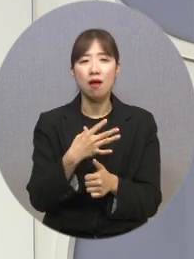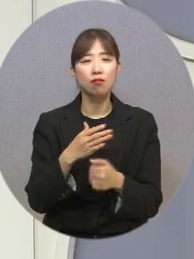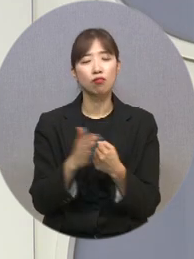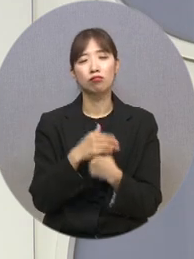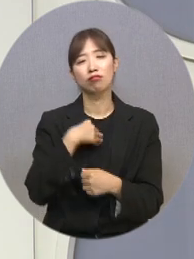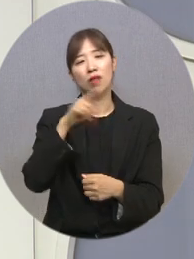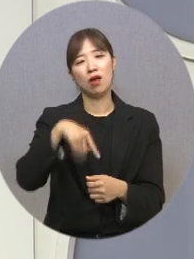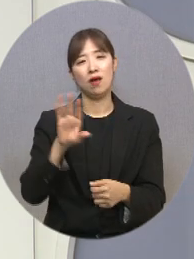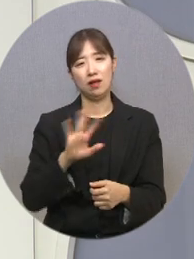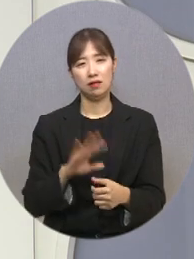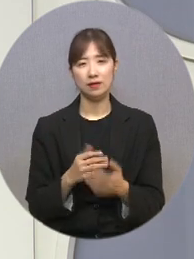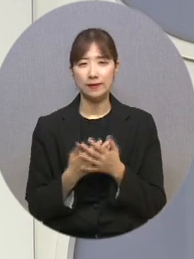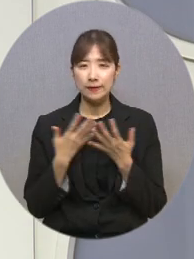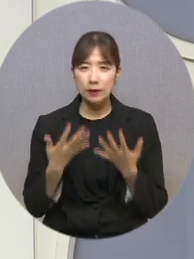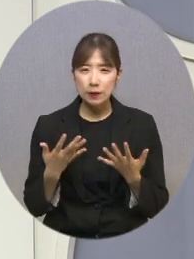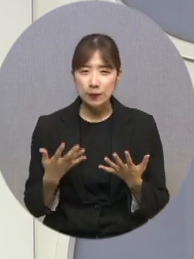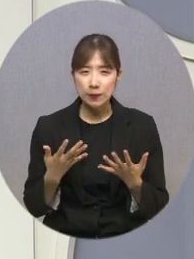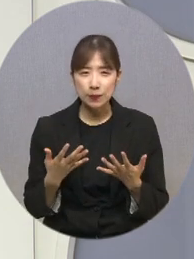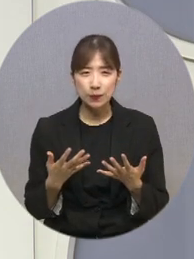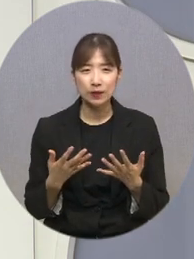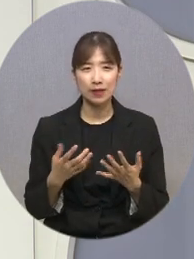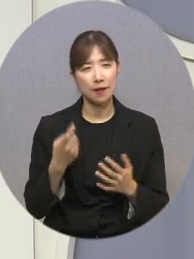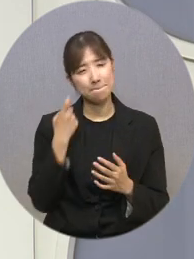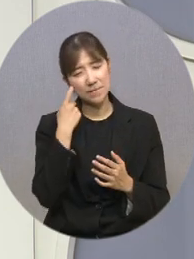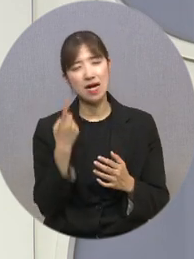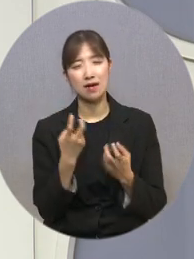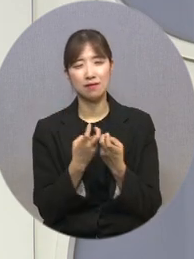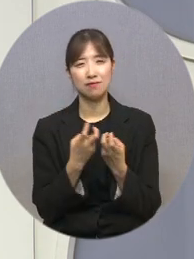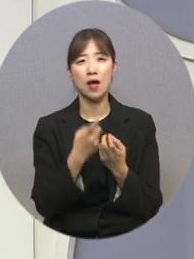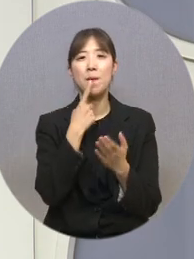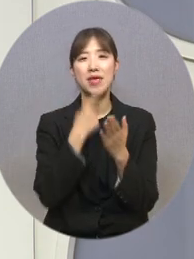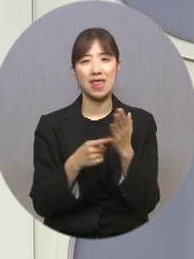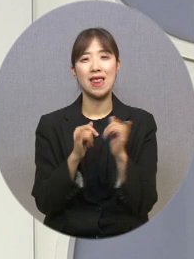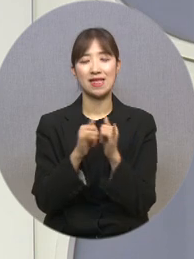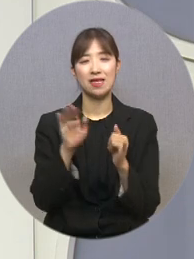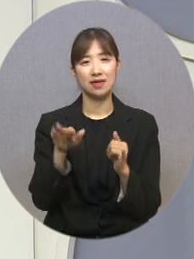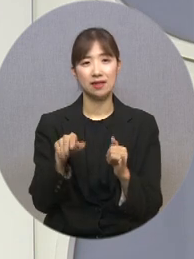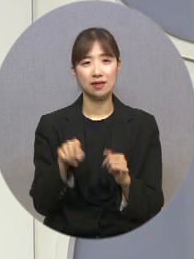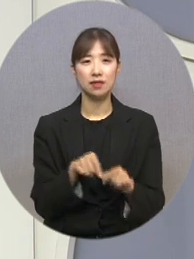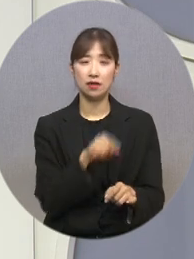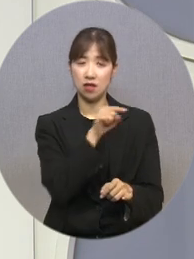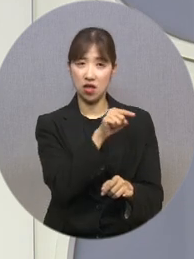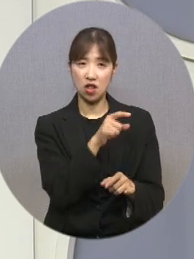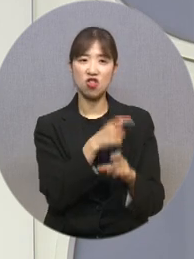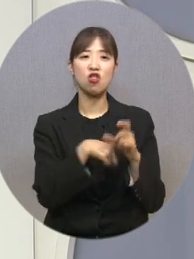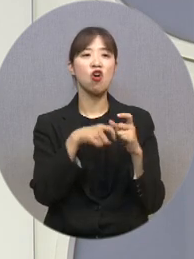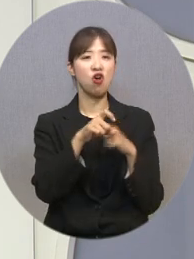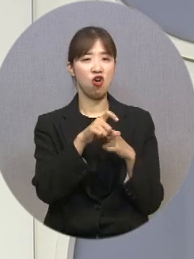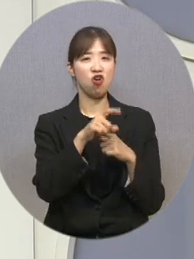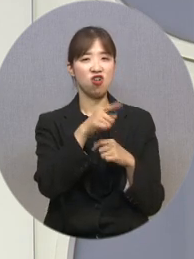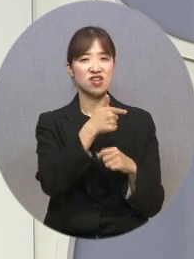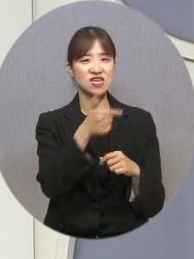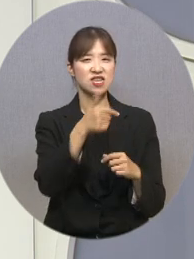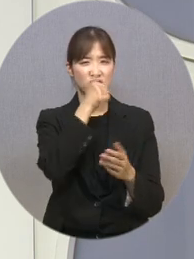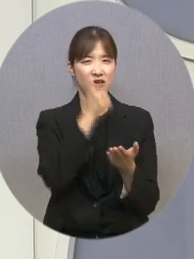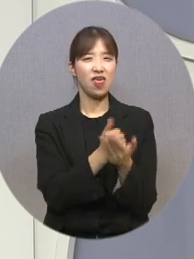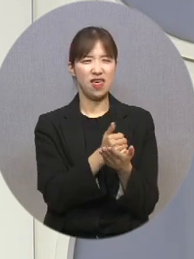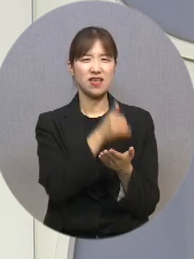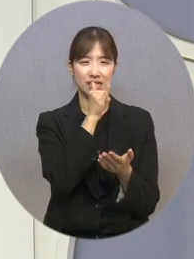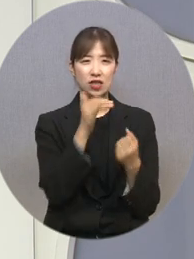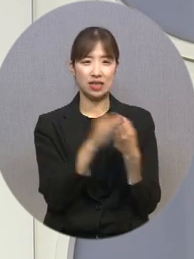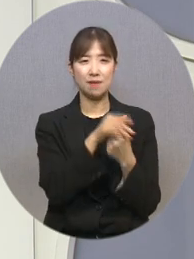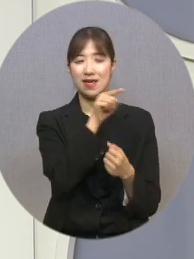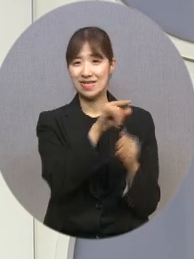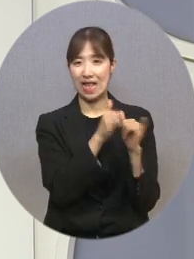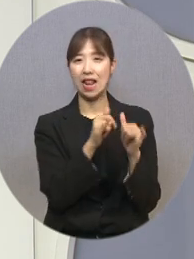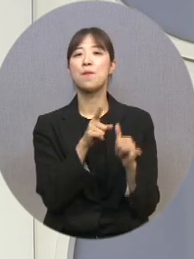거예요. 그래서 이제 이거 어떡하지 이렇게 하다가 이제 꾀를 냈죠. 피해자한테 이 사람이 더 큰 그 범인이라니까 이 사람을 고소를